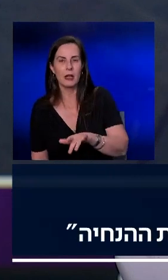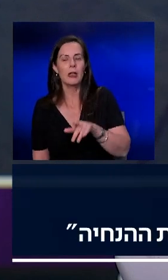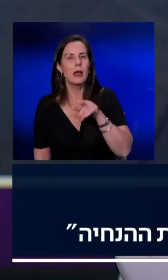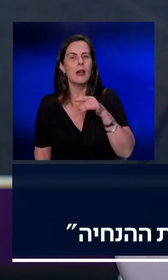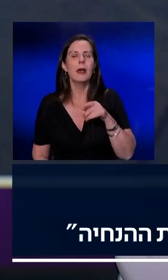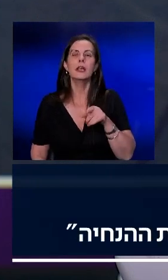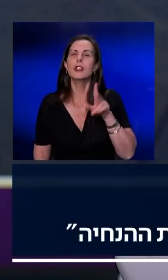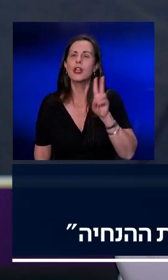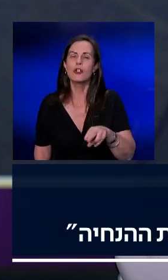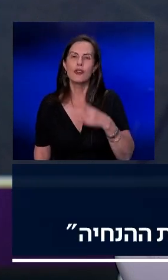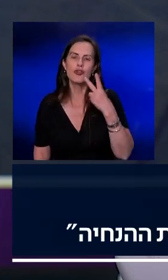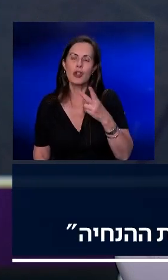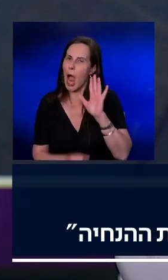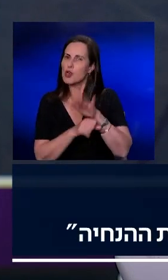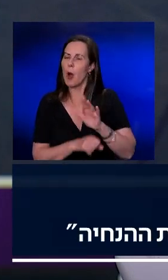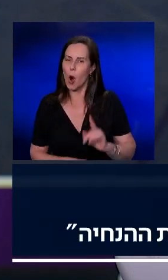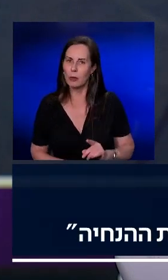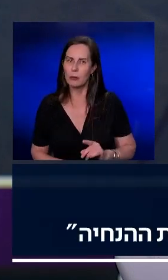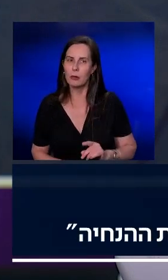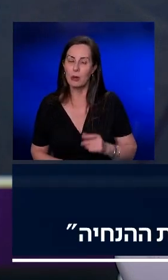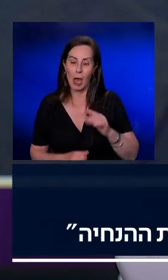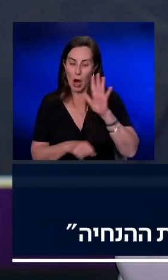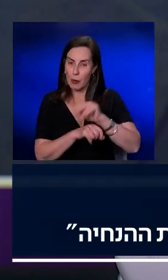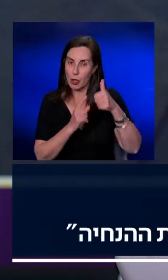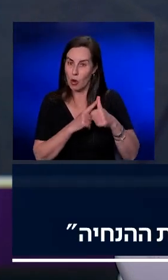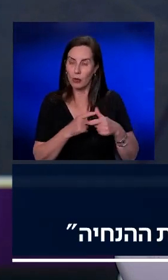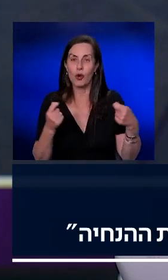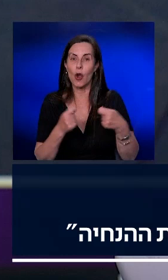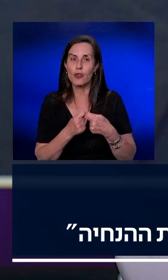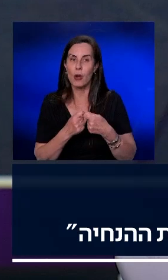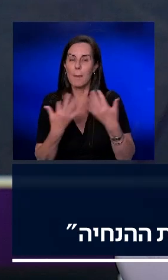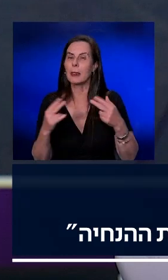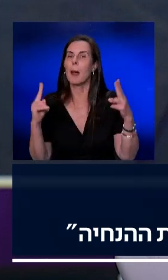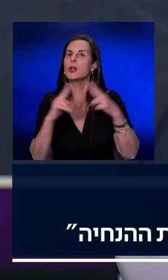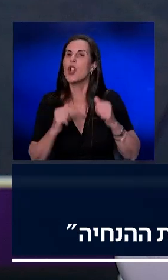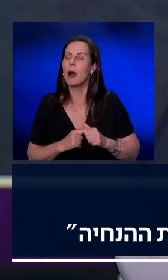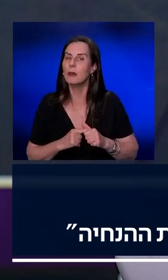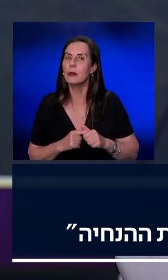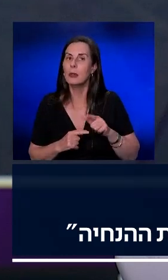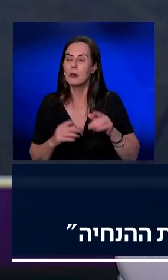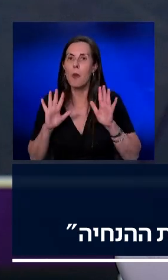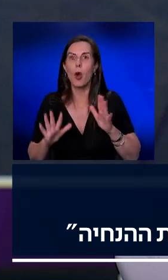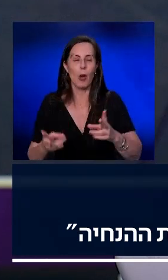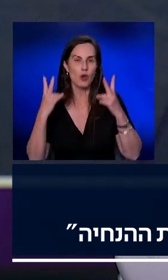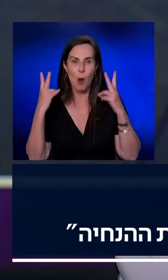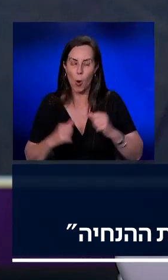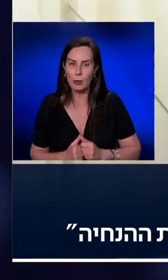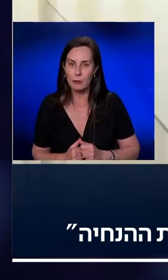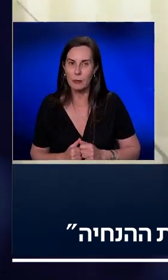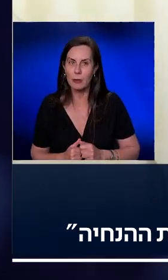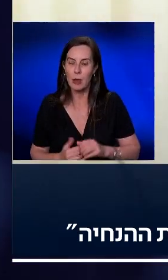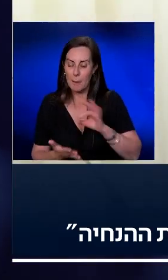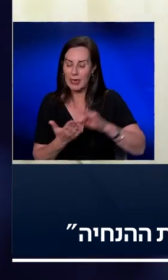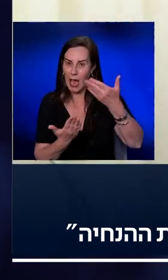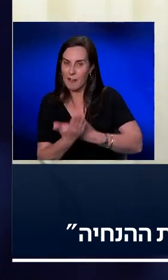הלאה, יש שתי השלכות אפשריות. הראשונה נוגעת למועד פגישת ההנחיה. זה עניין סופר משמעותי. לפי כתב